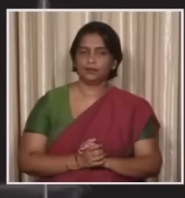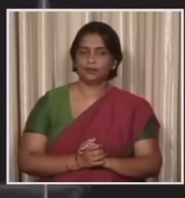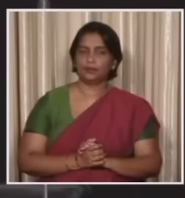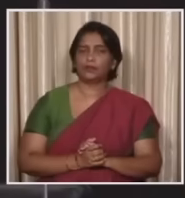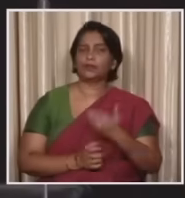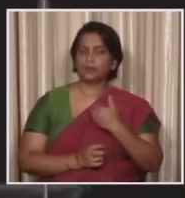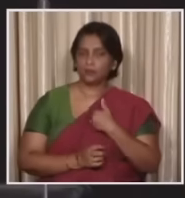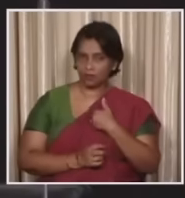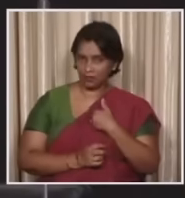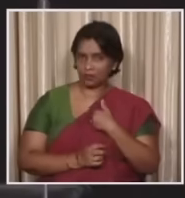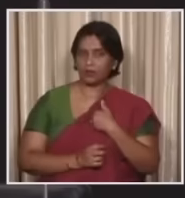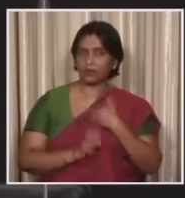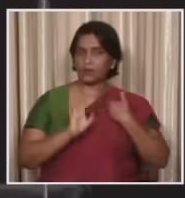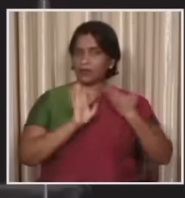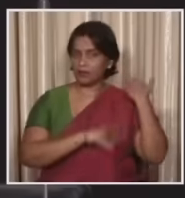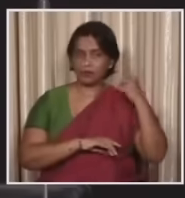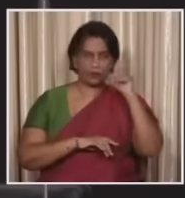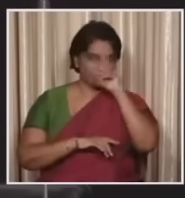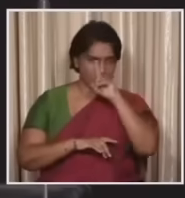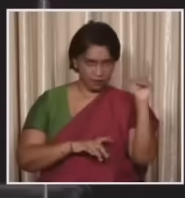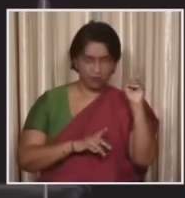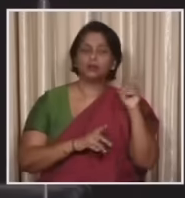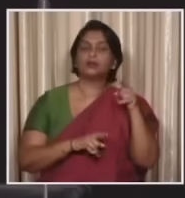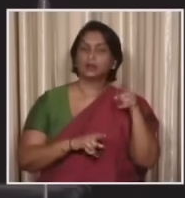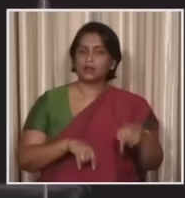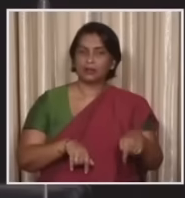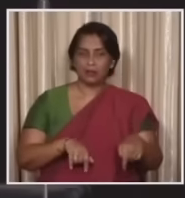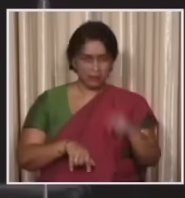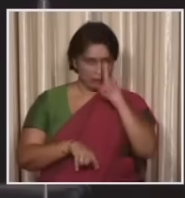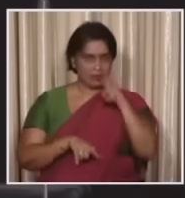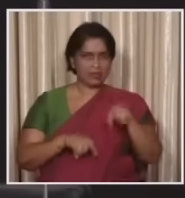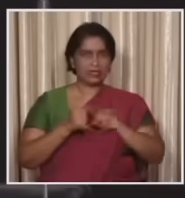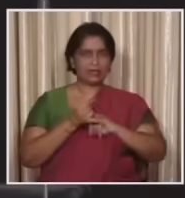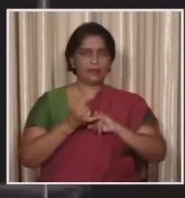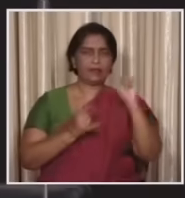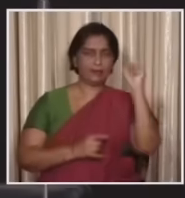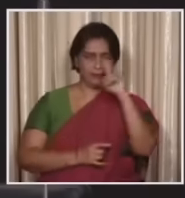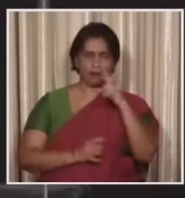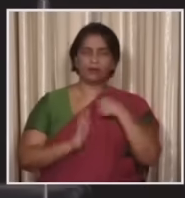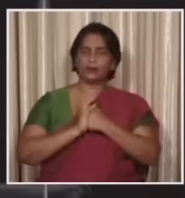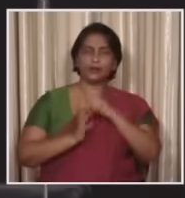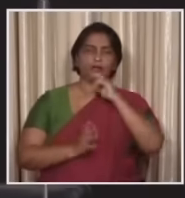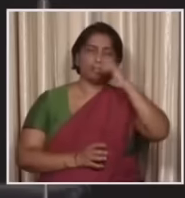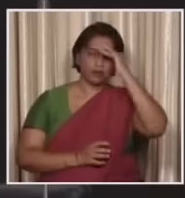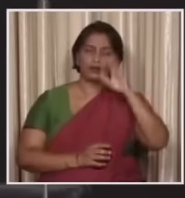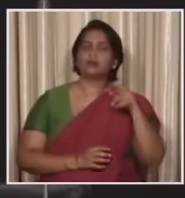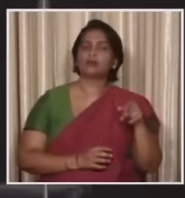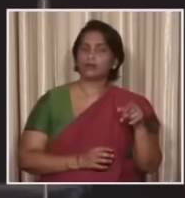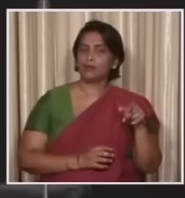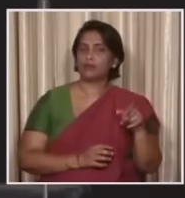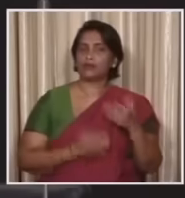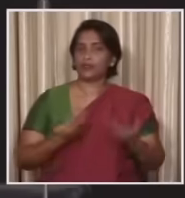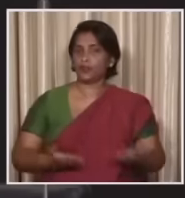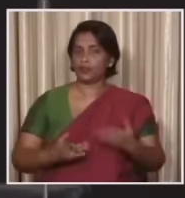මම පහුගිය මාසේ මේ මාසේ සැප්තැම්බර් මාසේ පළවෙනිදා ගරු කතානායකතුමනි